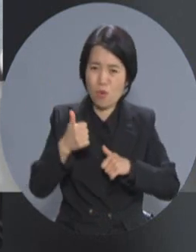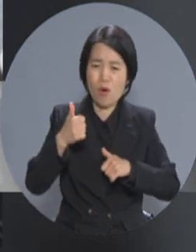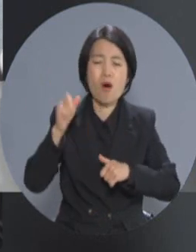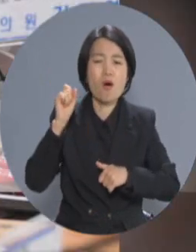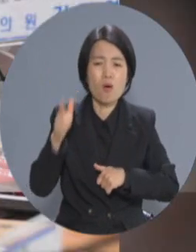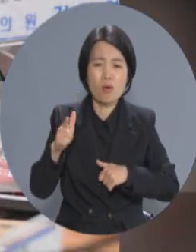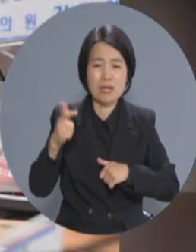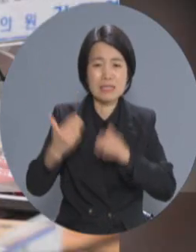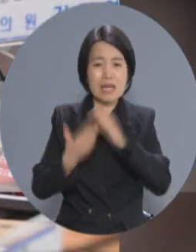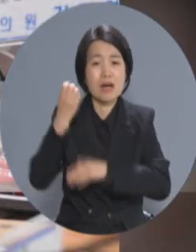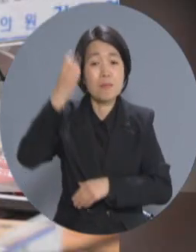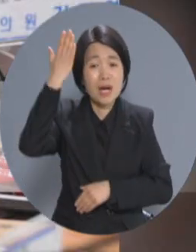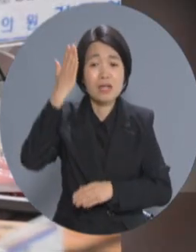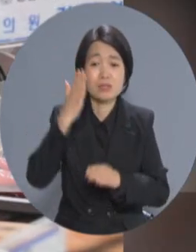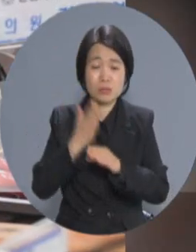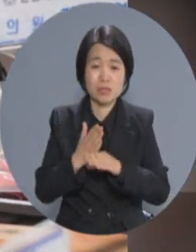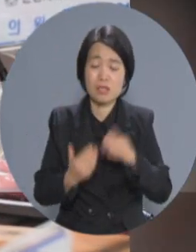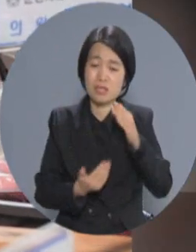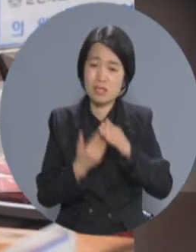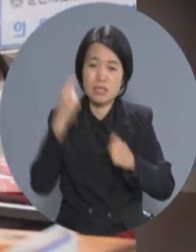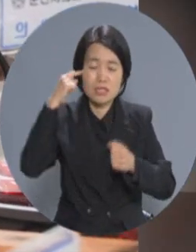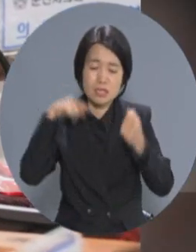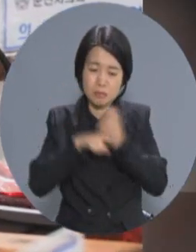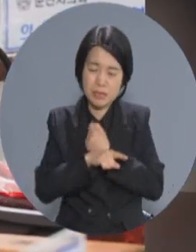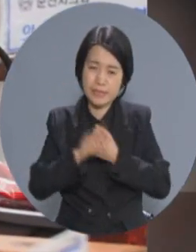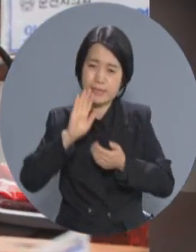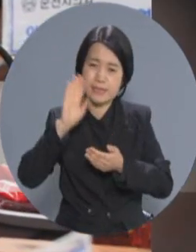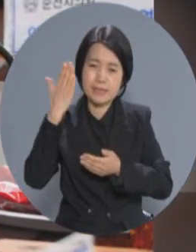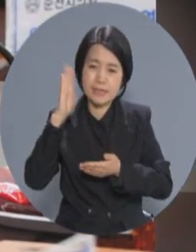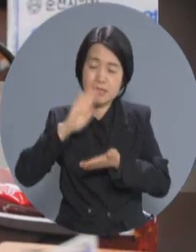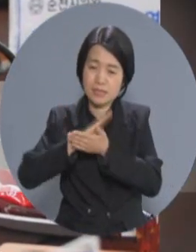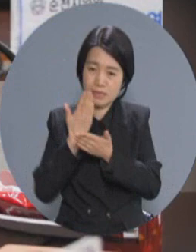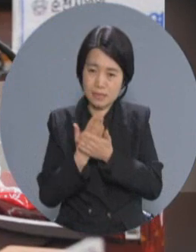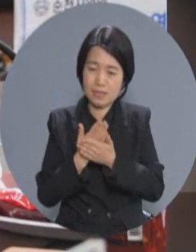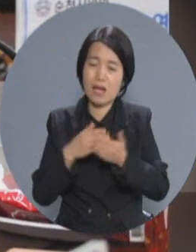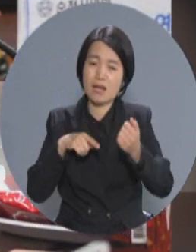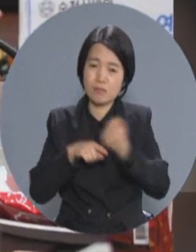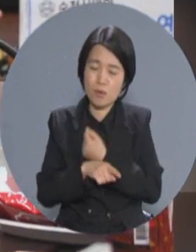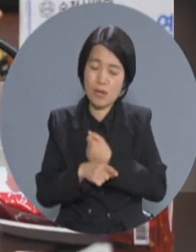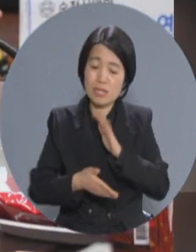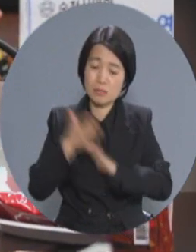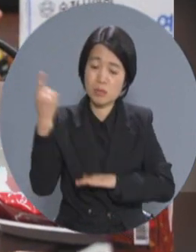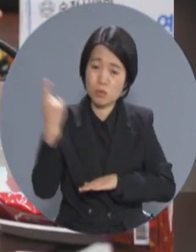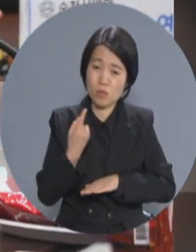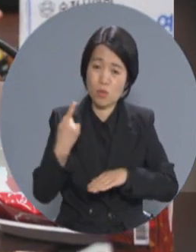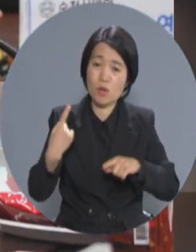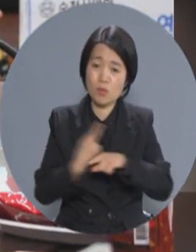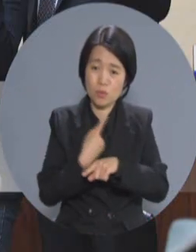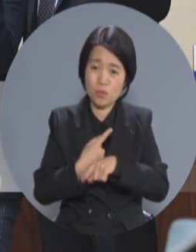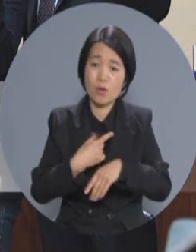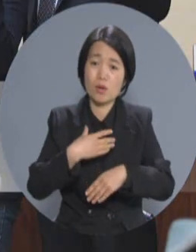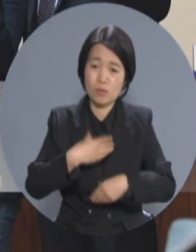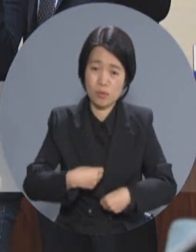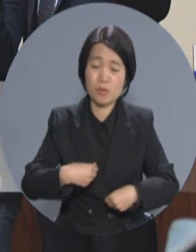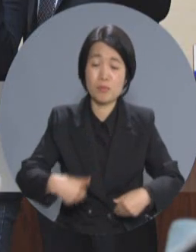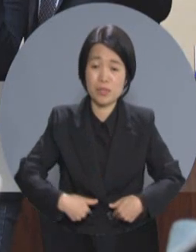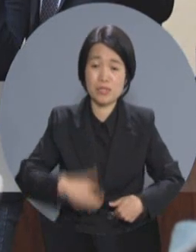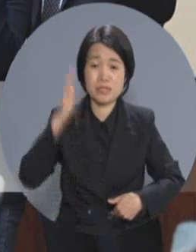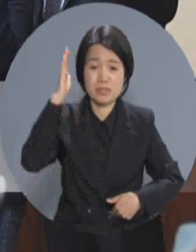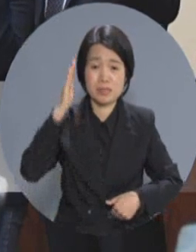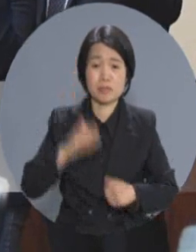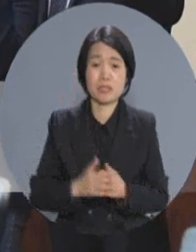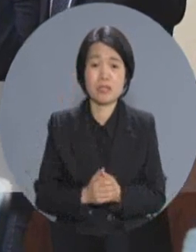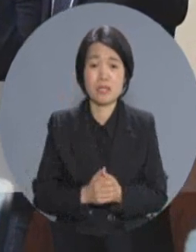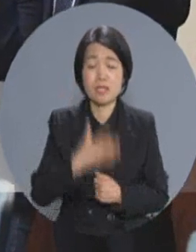벗어나 잊혀지고 있다며 그 의미를 현대적으로 재해석하고 시민들의 접근성을 개선할 필요가 있다고 제안했습니다